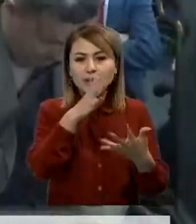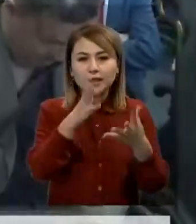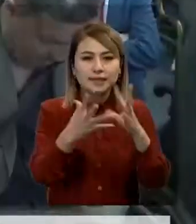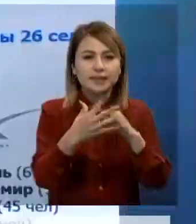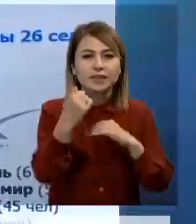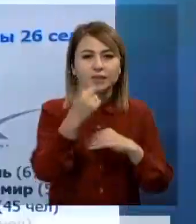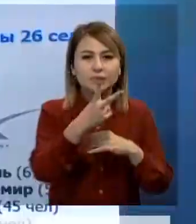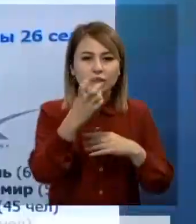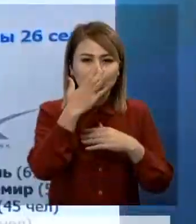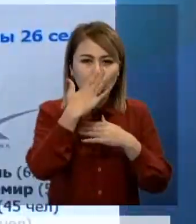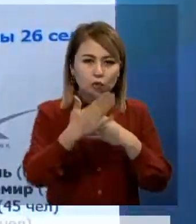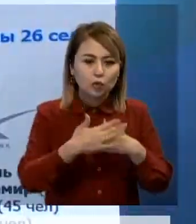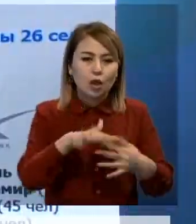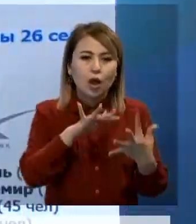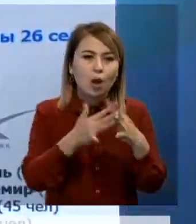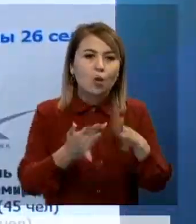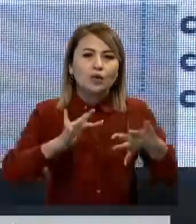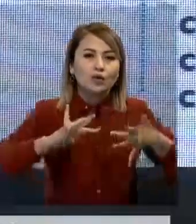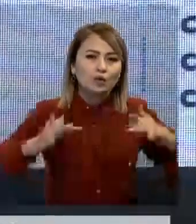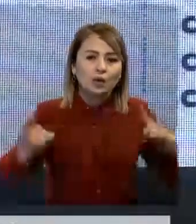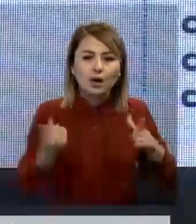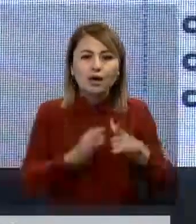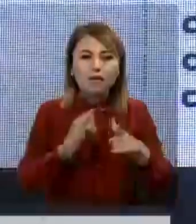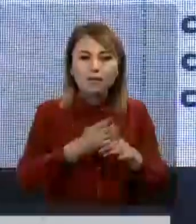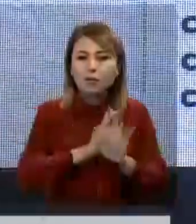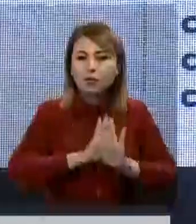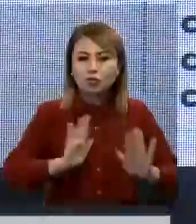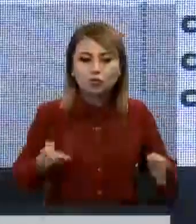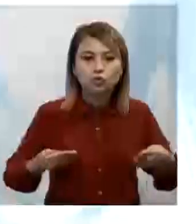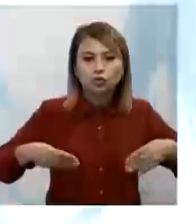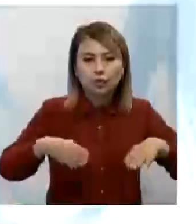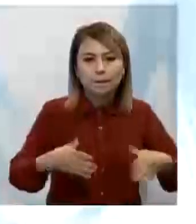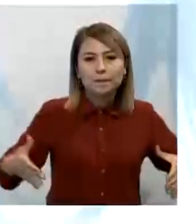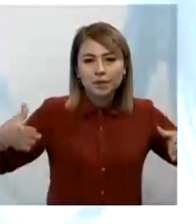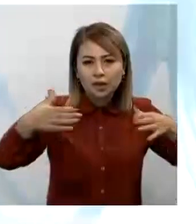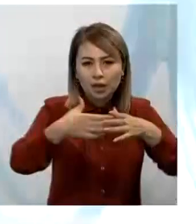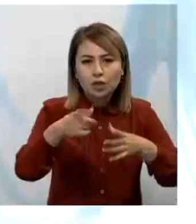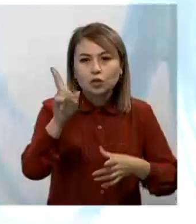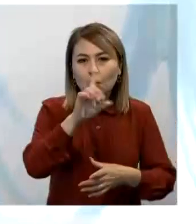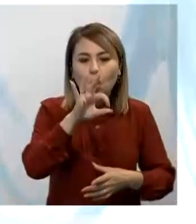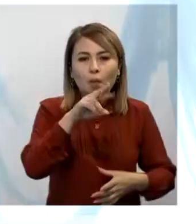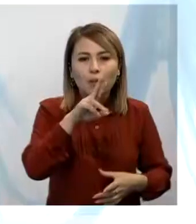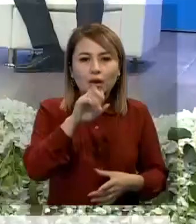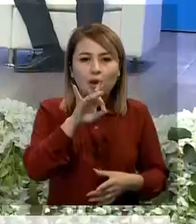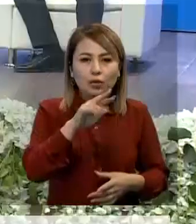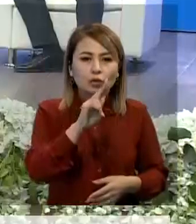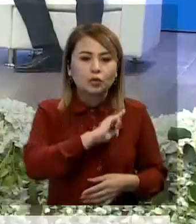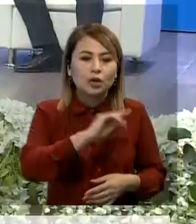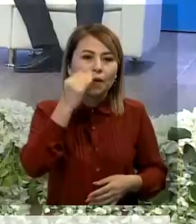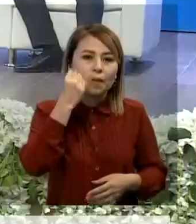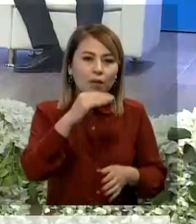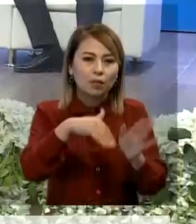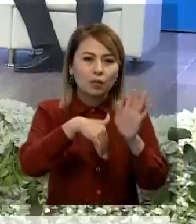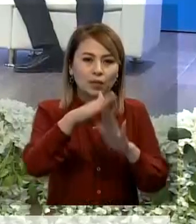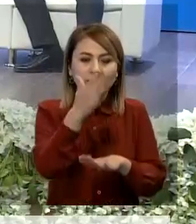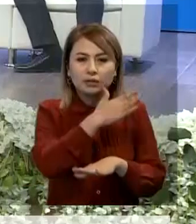Жалпы қазір елдегі 1200-ге жуық ауылда интернет атымен жоқ. Мұны бірыңғайлау үшін операторлардың жұмыс